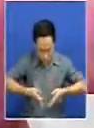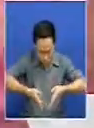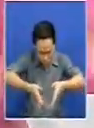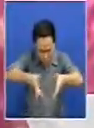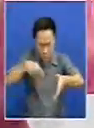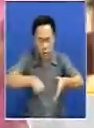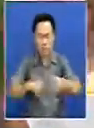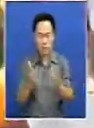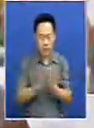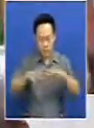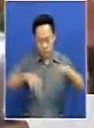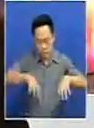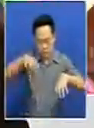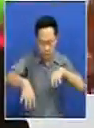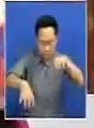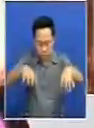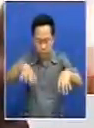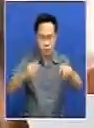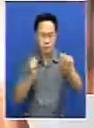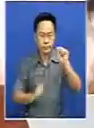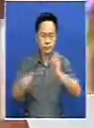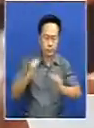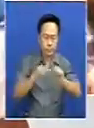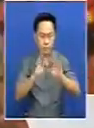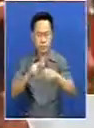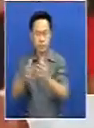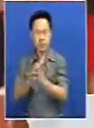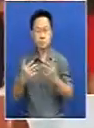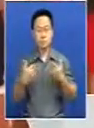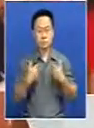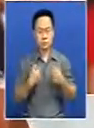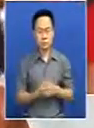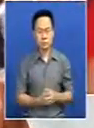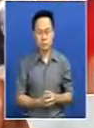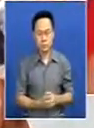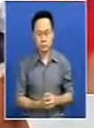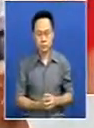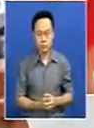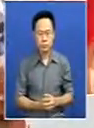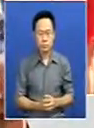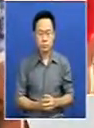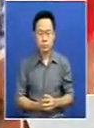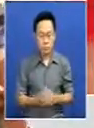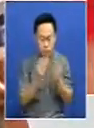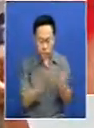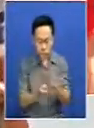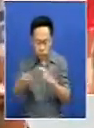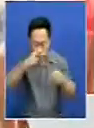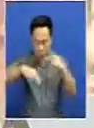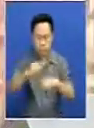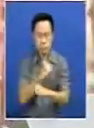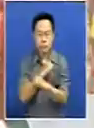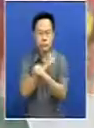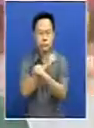การเล่นน้ำก็มีเวทีย่อยคอยสร้างสีสันและจัดกิจกรรมร่วมกับนักท่องเที่ยวค่ะส่วนมาตรการดูแลความเรียบร้อยของเจ้าหน้า